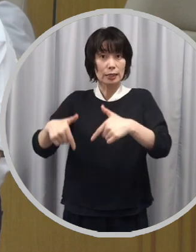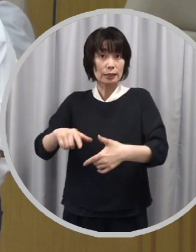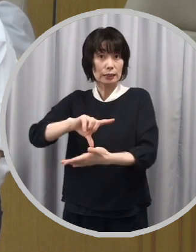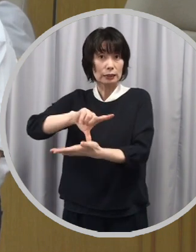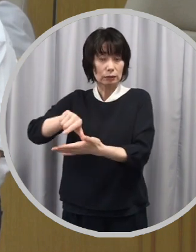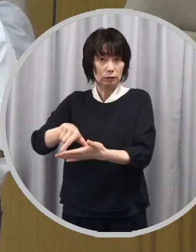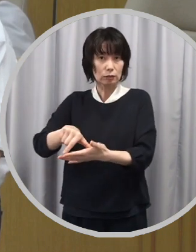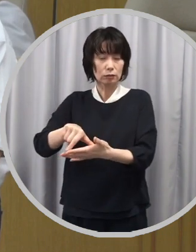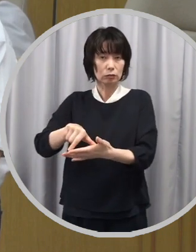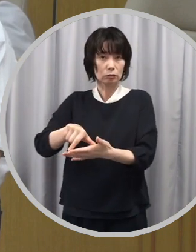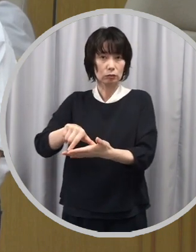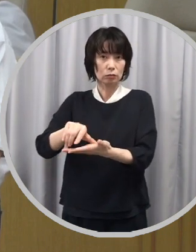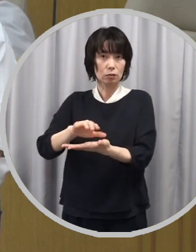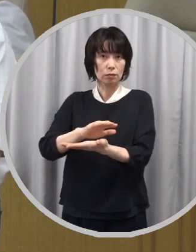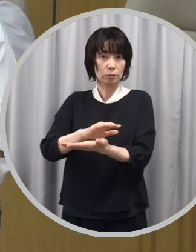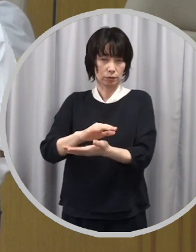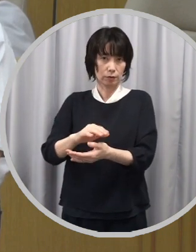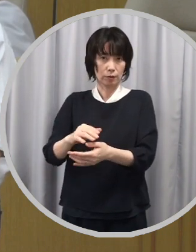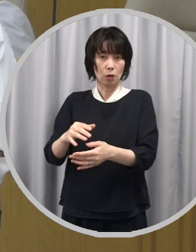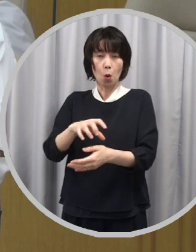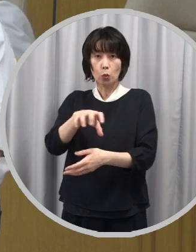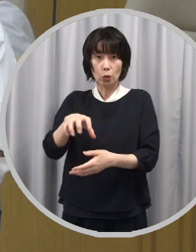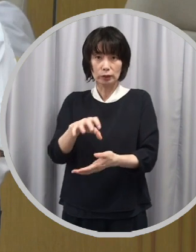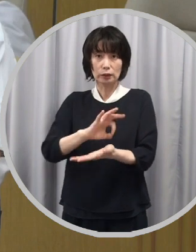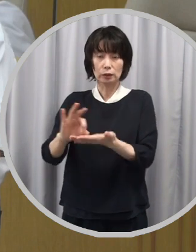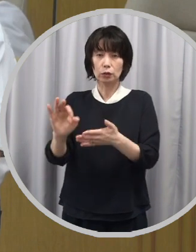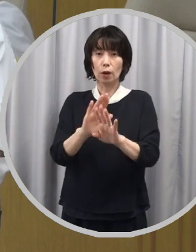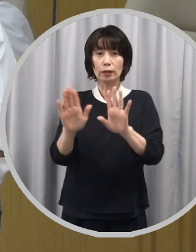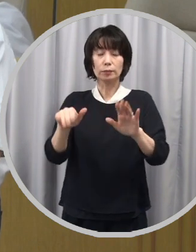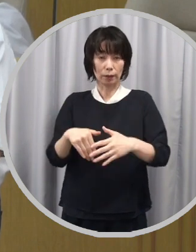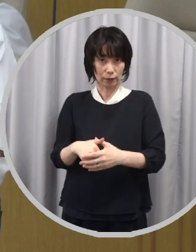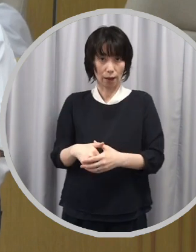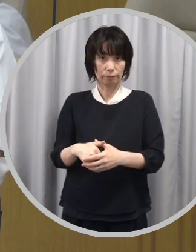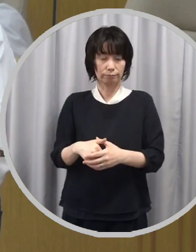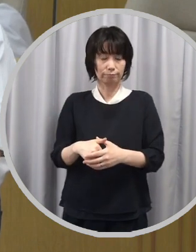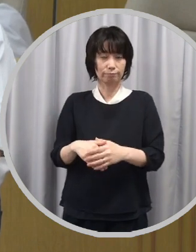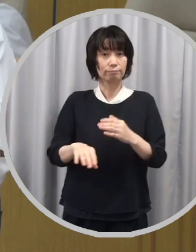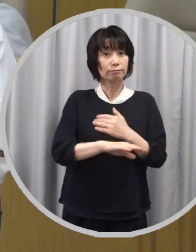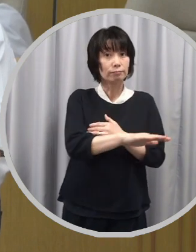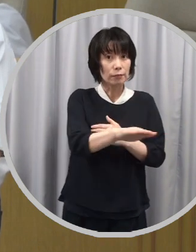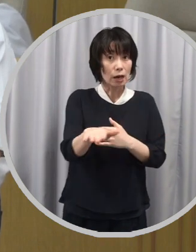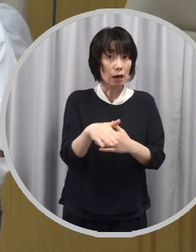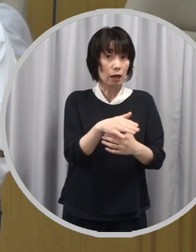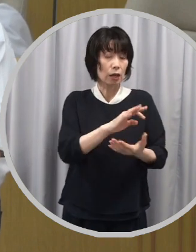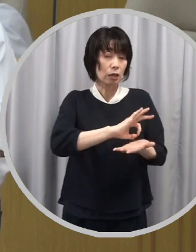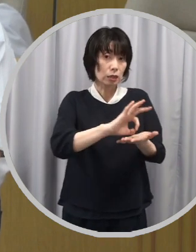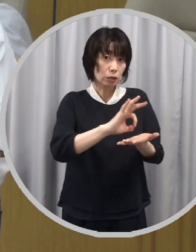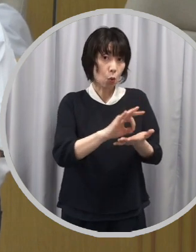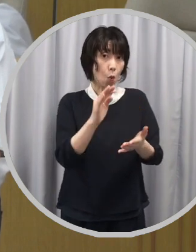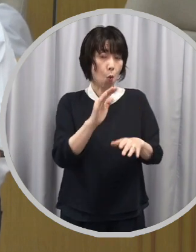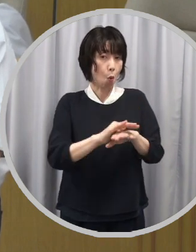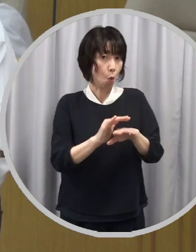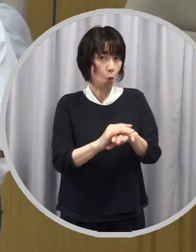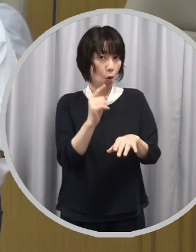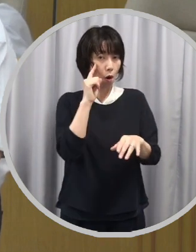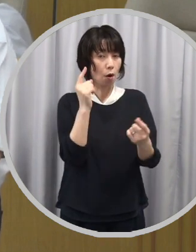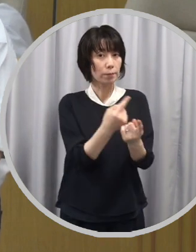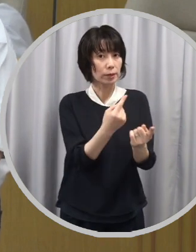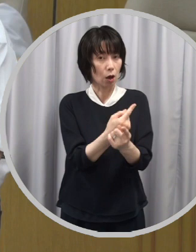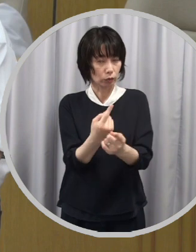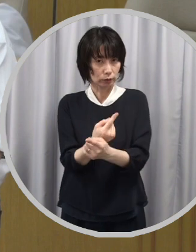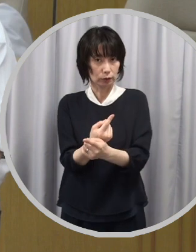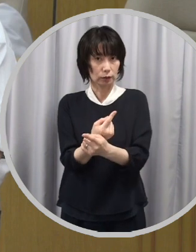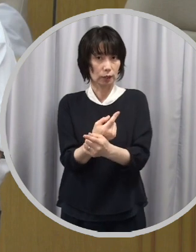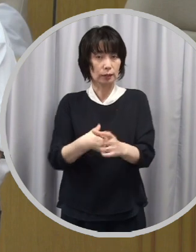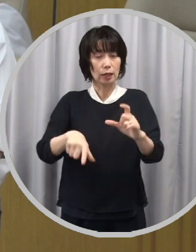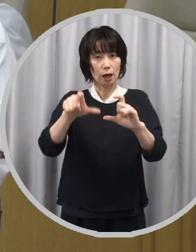造成が開始されたことから、これに合わせて周囲の土地利用を見直し、さらなる地